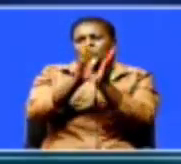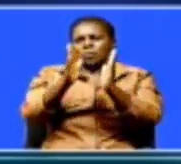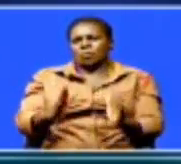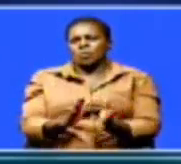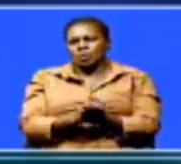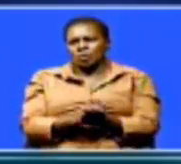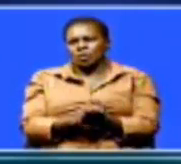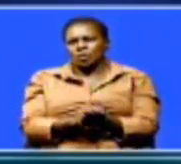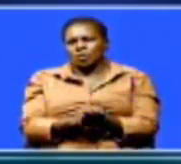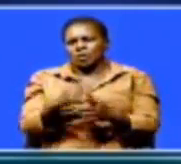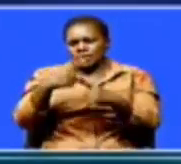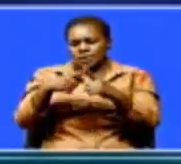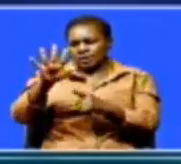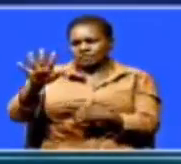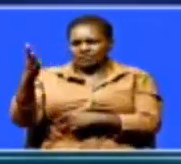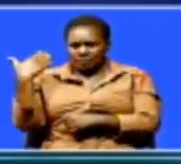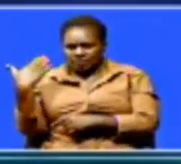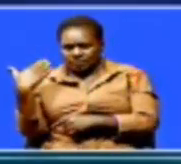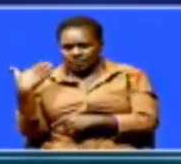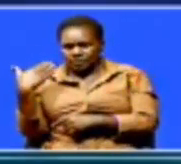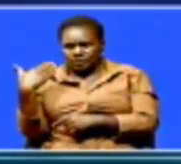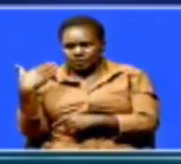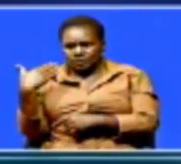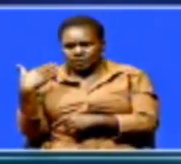project for the last 25 years, they have been